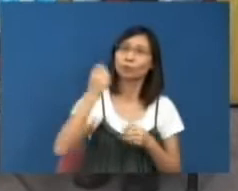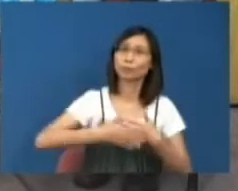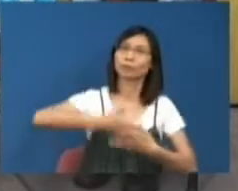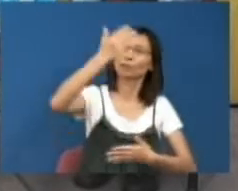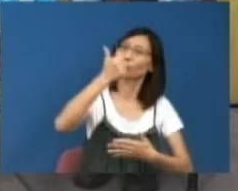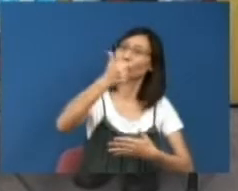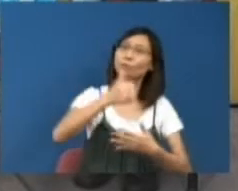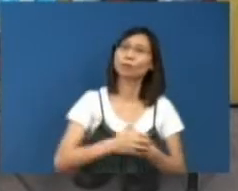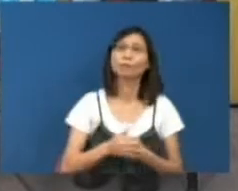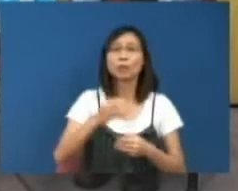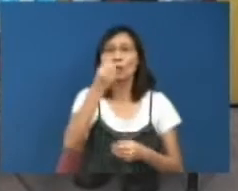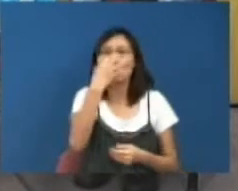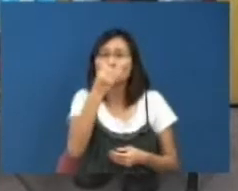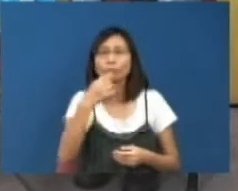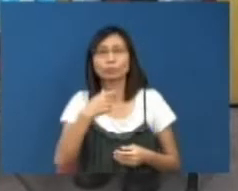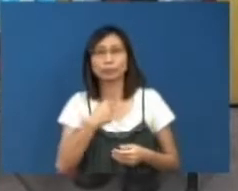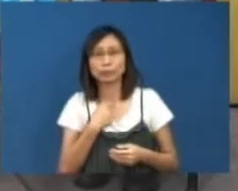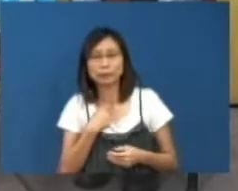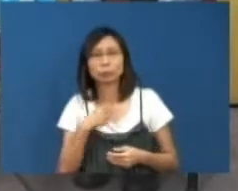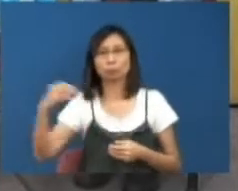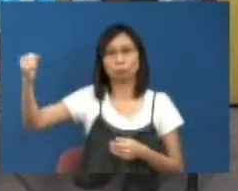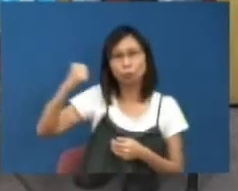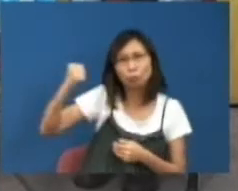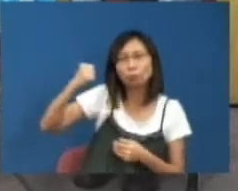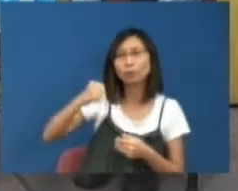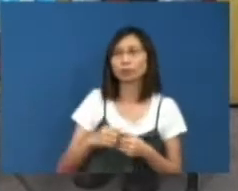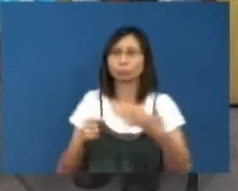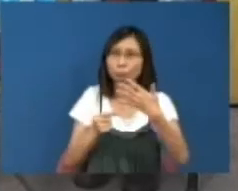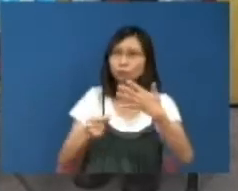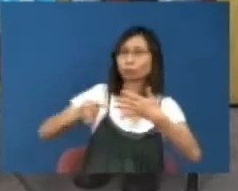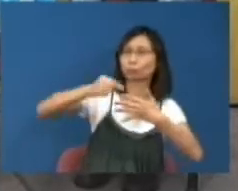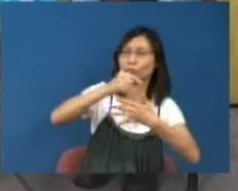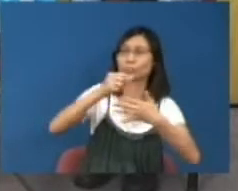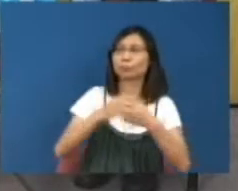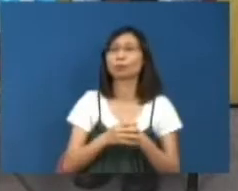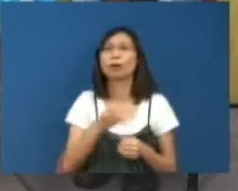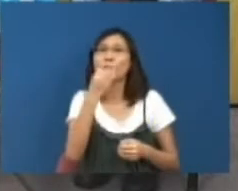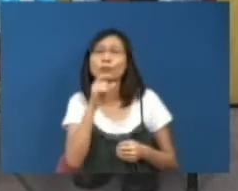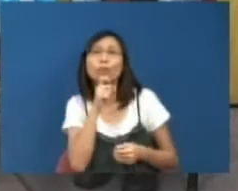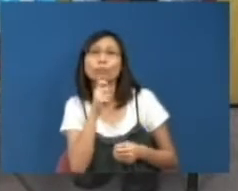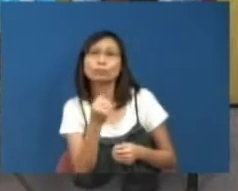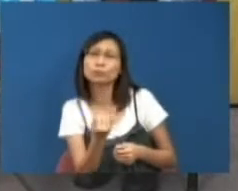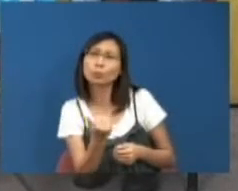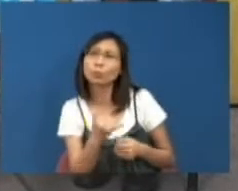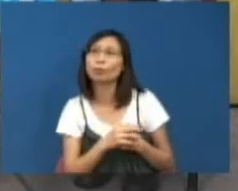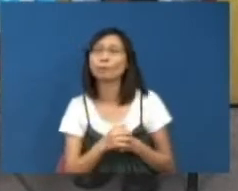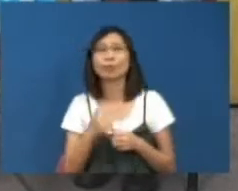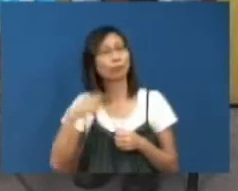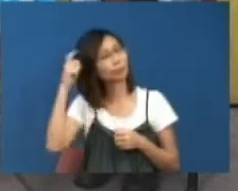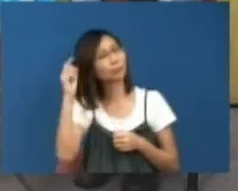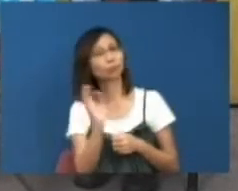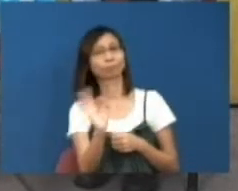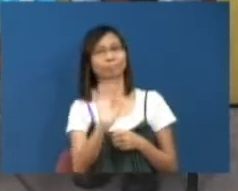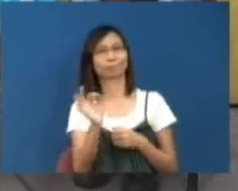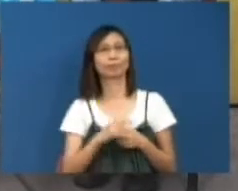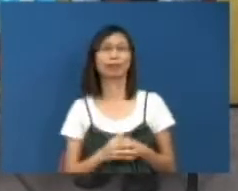事啦！香港真的要急起直追嘅。督察，我哋香港有冇啲咁先進的建築物？ 就我知道就冇啦。 哎呀，陰